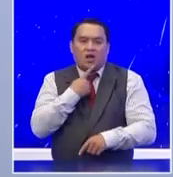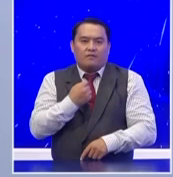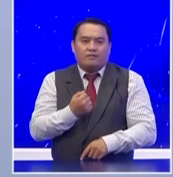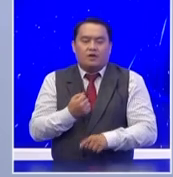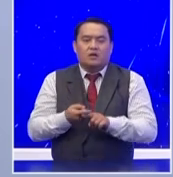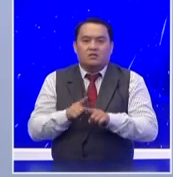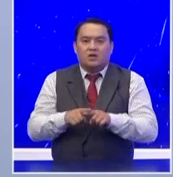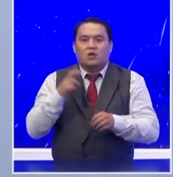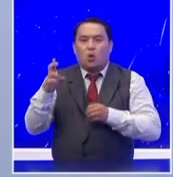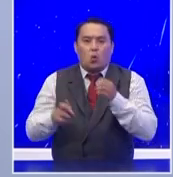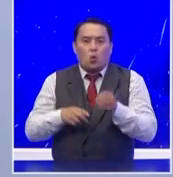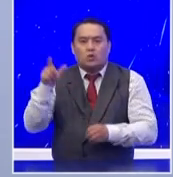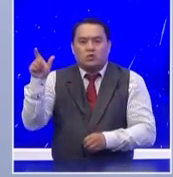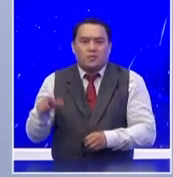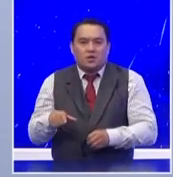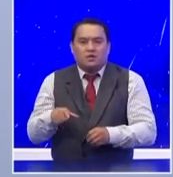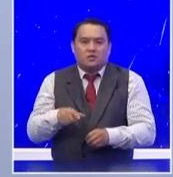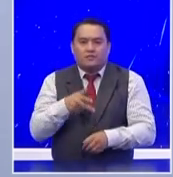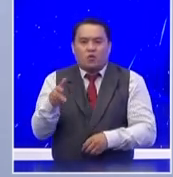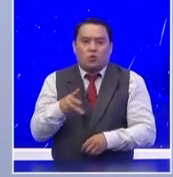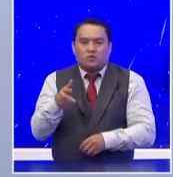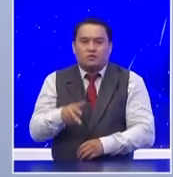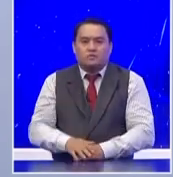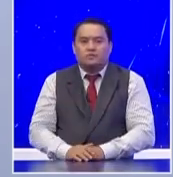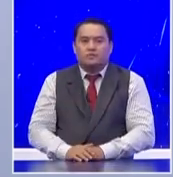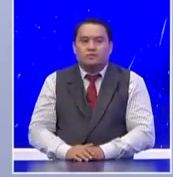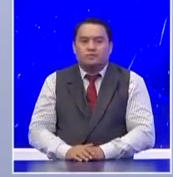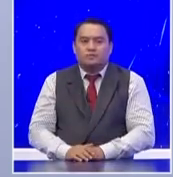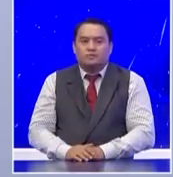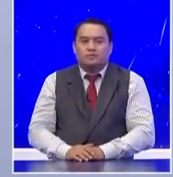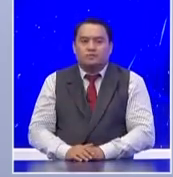сейчас находится на МКС, снял запуск с борта станции.